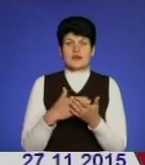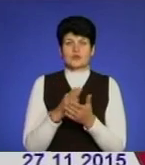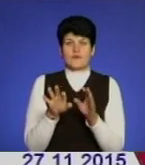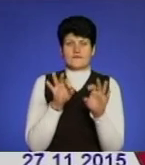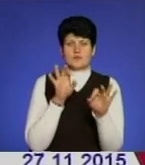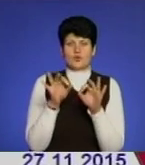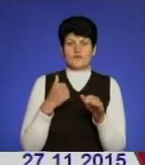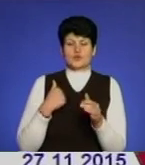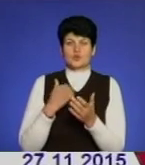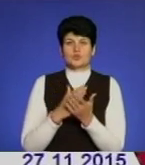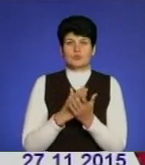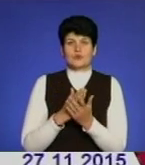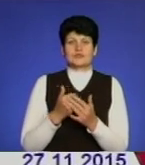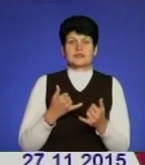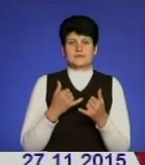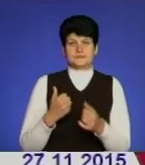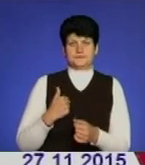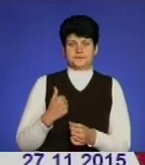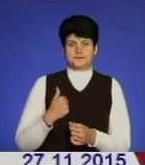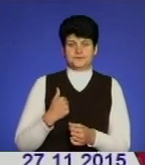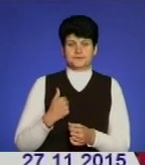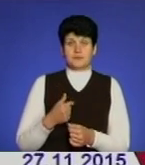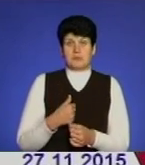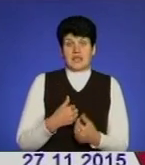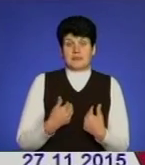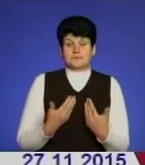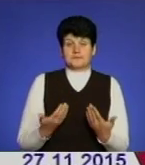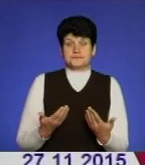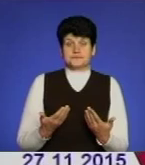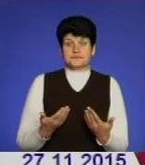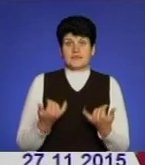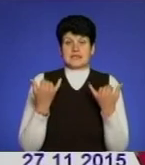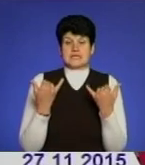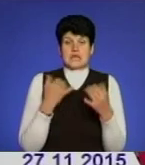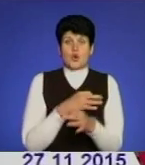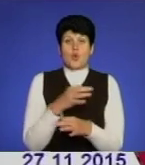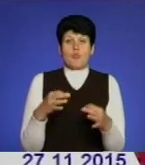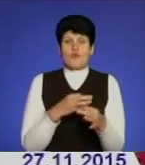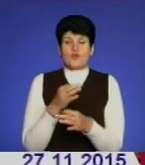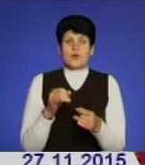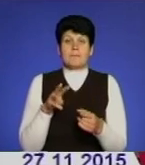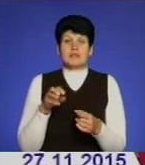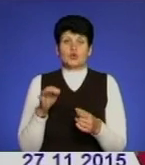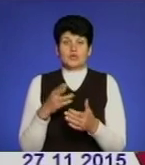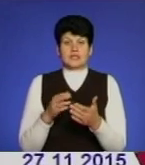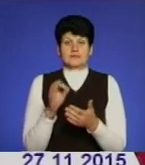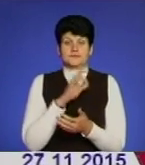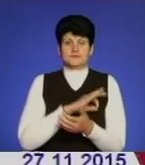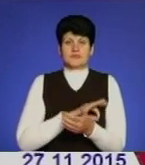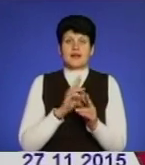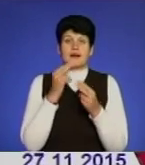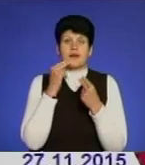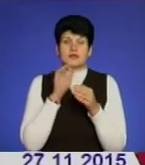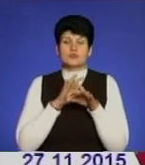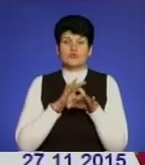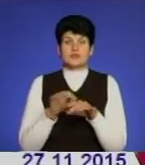військовослужбовців для Збройних сил України. Тобто ми зараз обговорюємо методи, які застосовуються, як краще